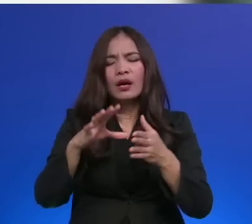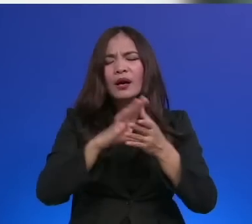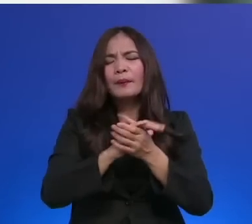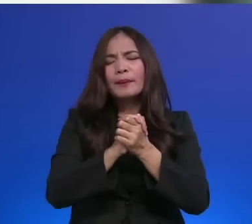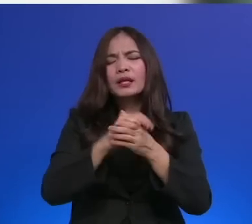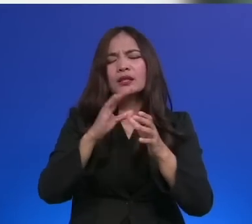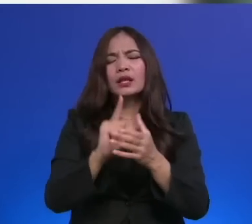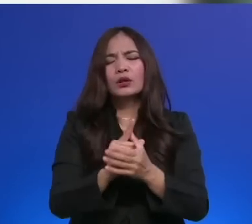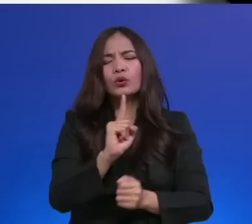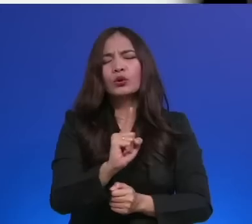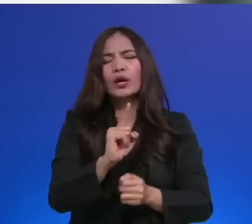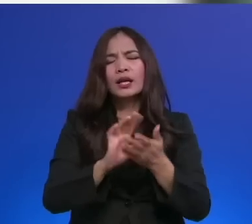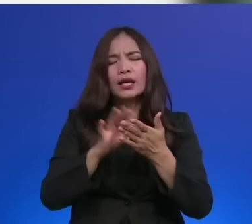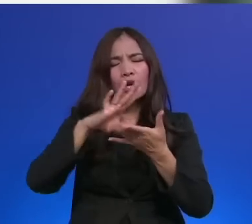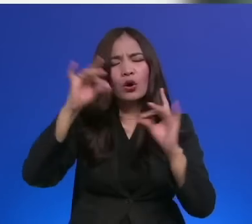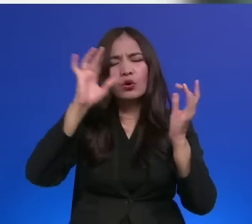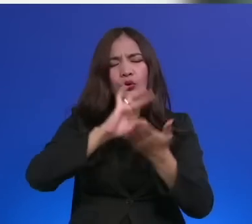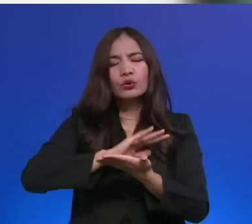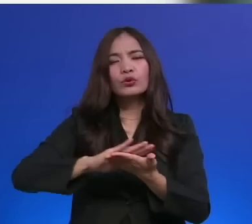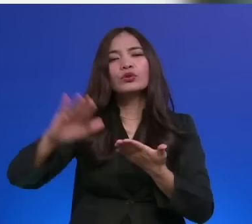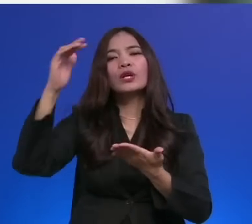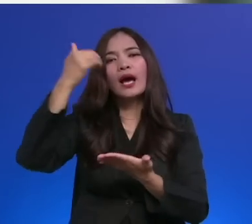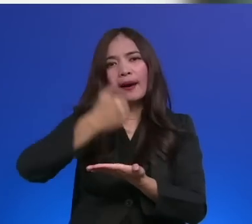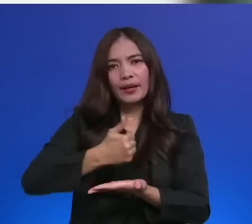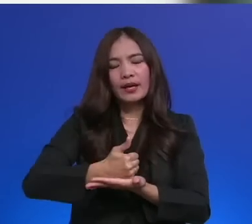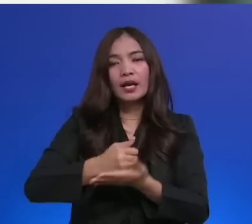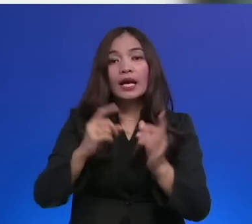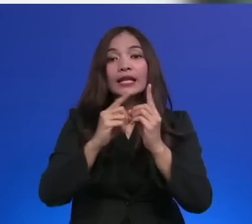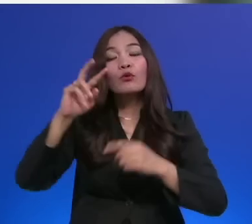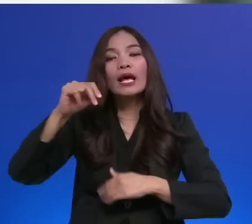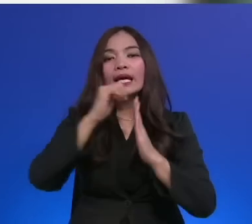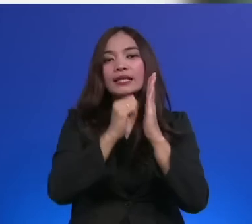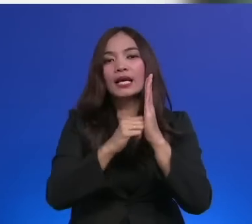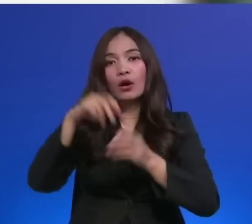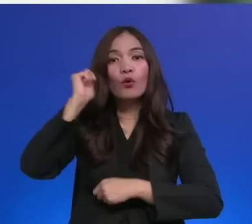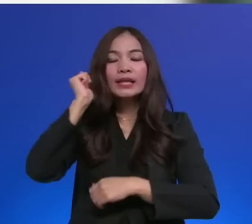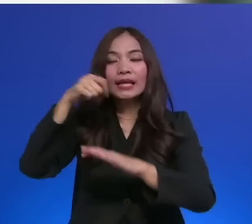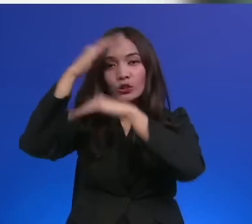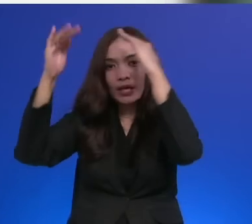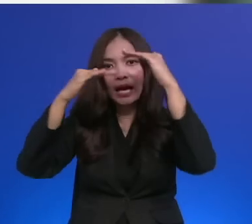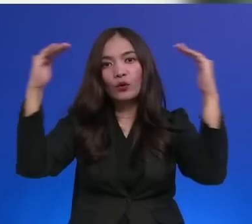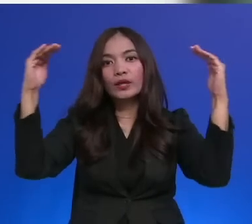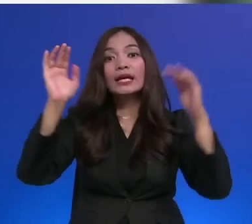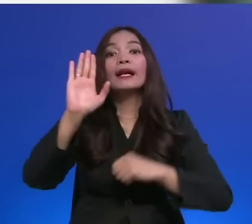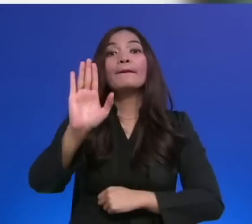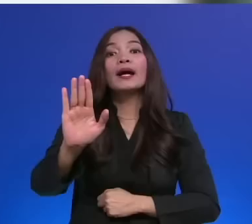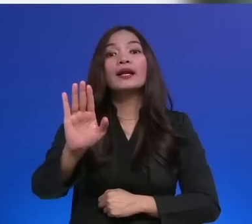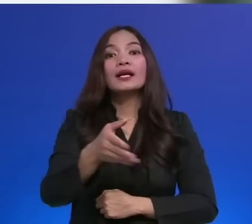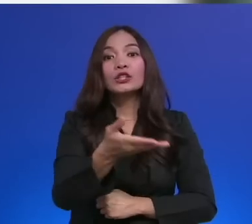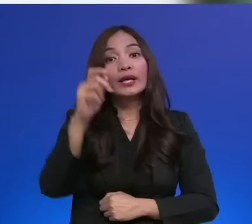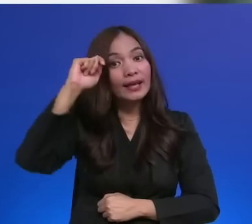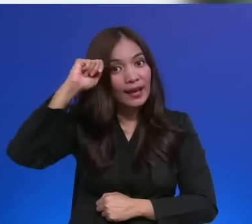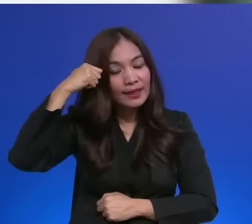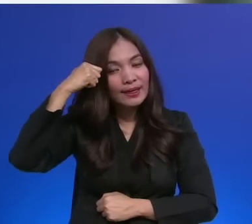Roh Kudus. Amin. Sampai jumpa di Wanita Surgawi episode yang akan datang. Saudara jangan